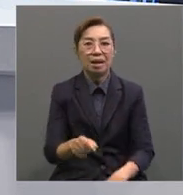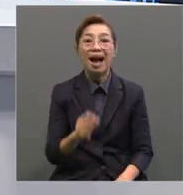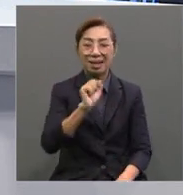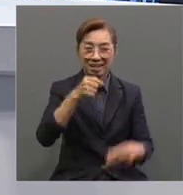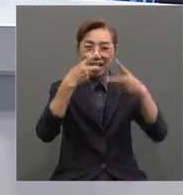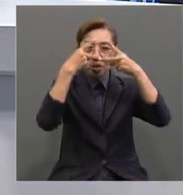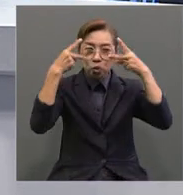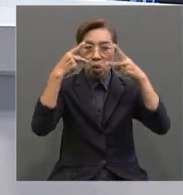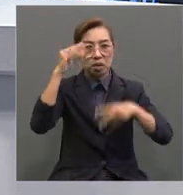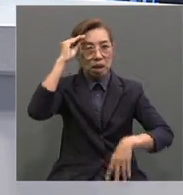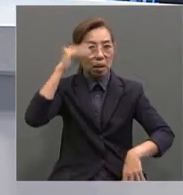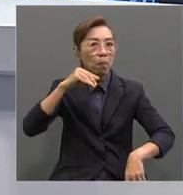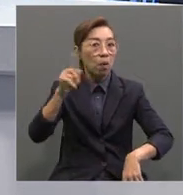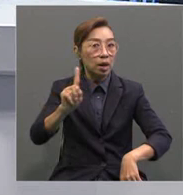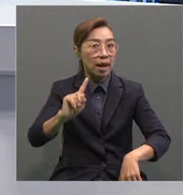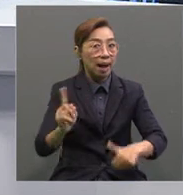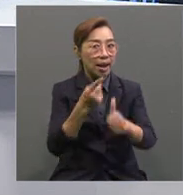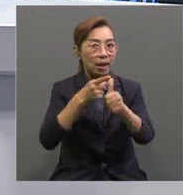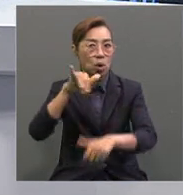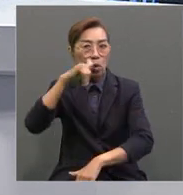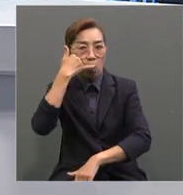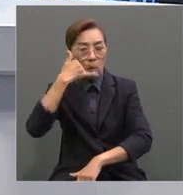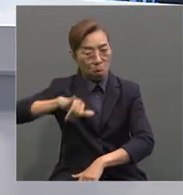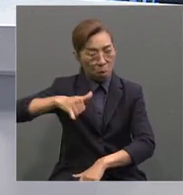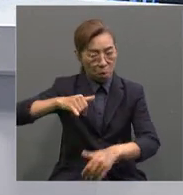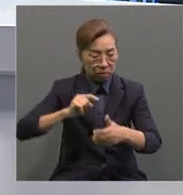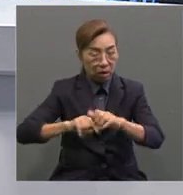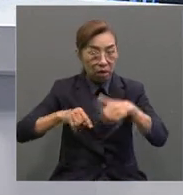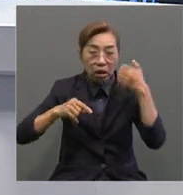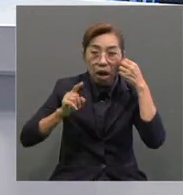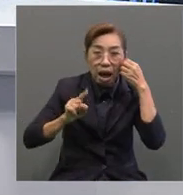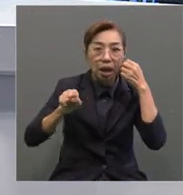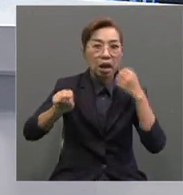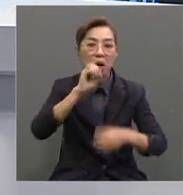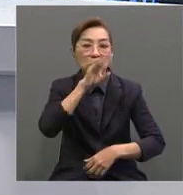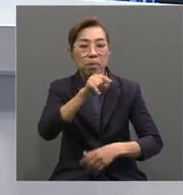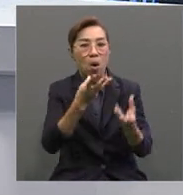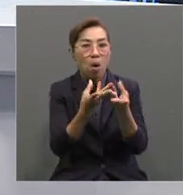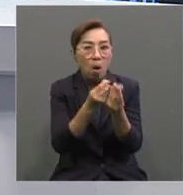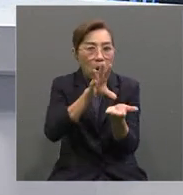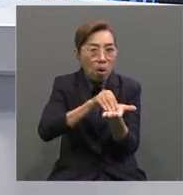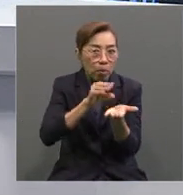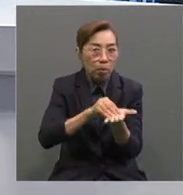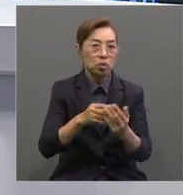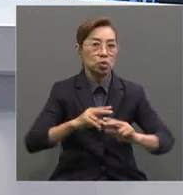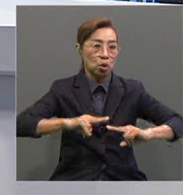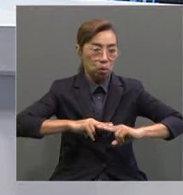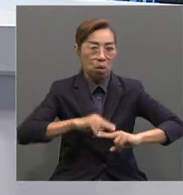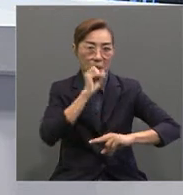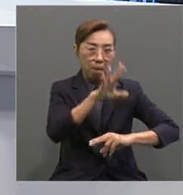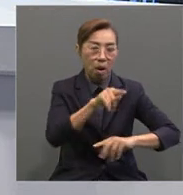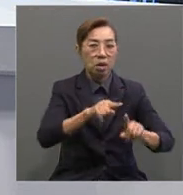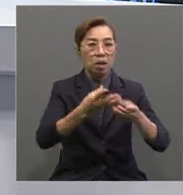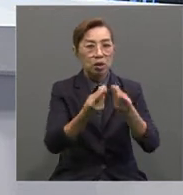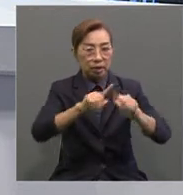ก่อนแล้วบอกข้อมูลส่วนตัวของเรารวมไปจนถึงข้อมูลที่ดินของเราคือถ้าใครไม่เอ๊ะไม่สงสัยก็อาจจะถูกหลอกได้พอ